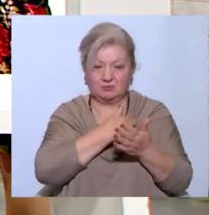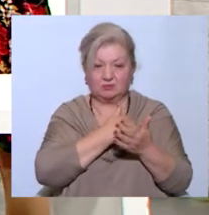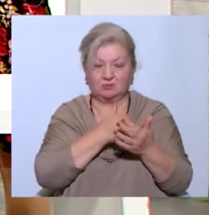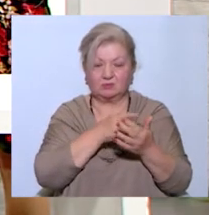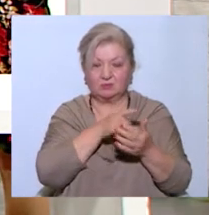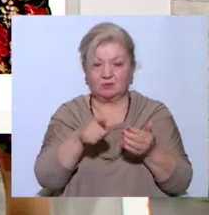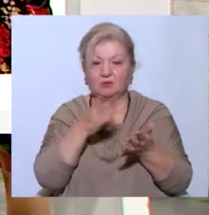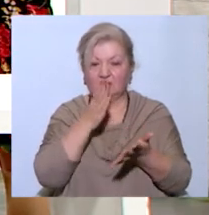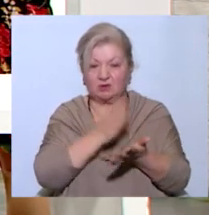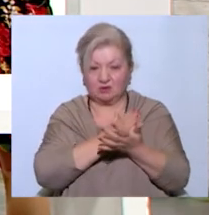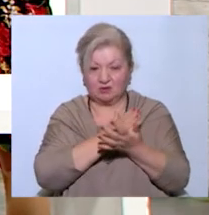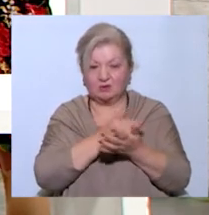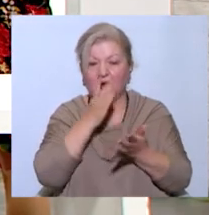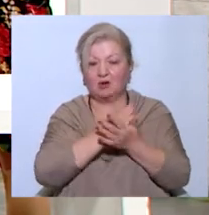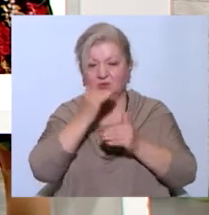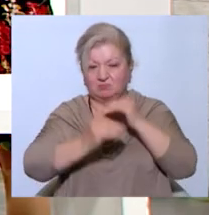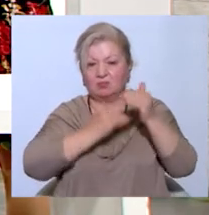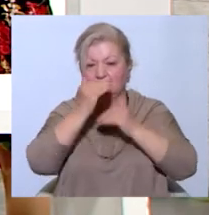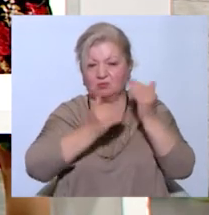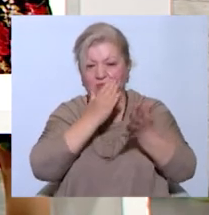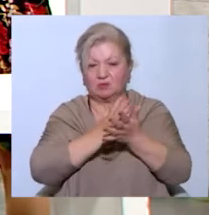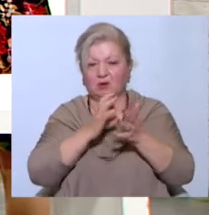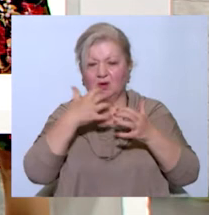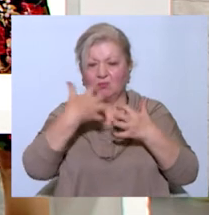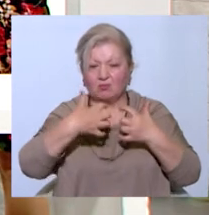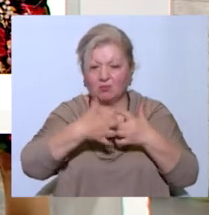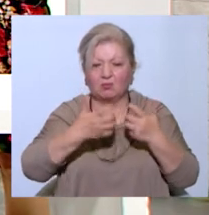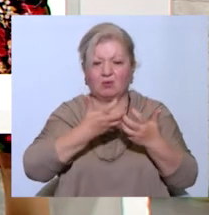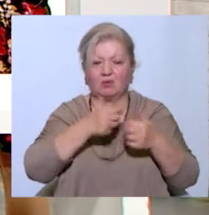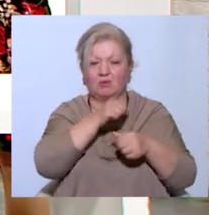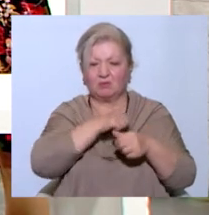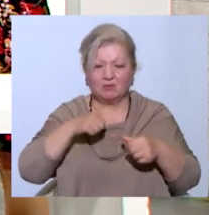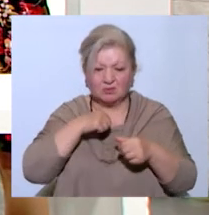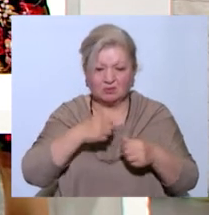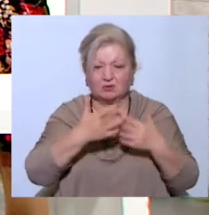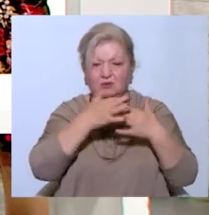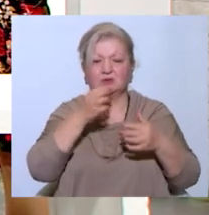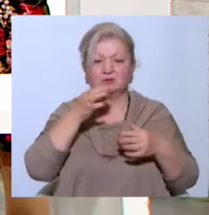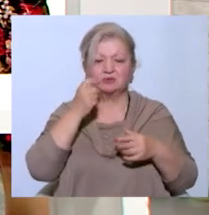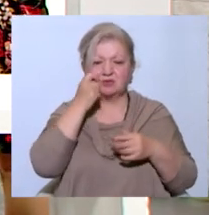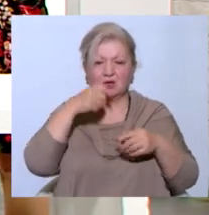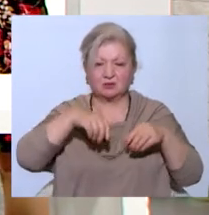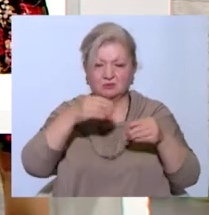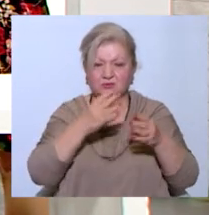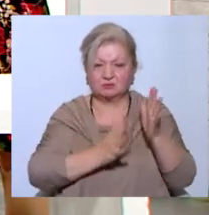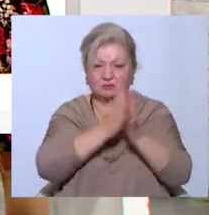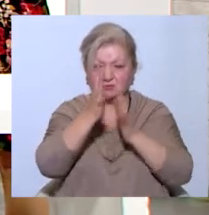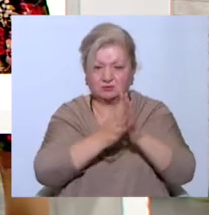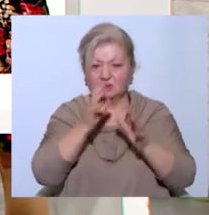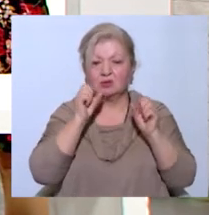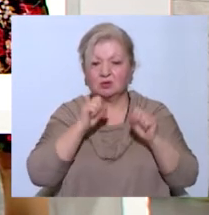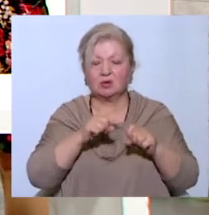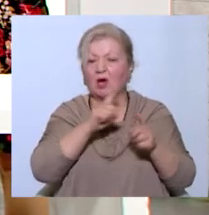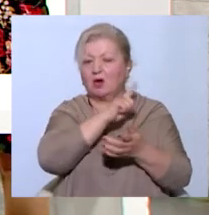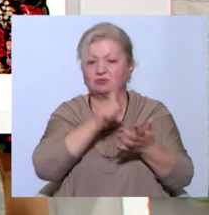გაკვეთილი. აქ, რა თქმა უნდა, განვითარებულია მებოსნეობაც, მეხილეობა, შაქრის ლერწმის წარმოებაც, მაგრამ არ შეიძლება არ ვთქვათ